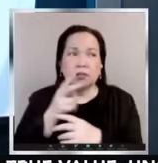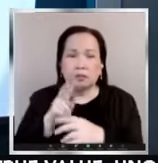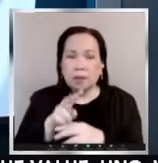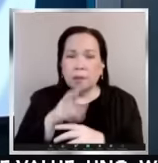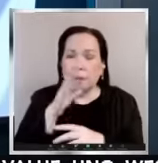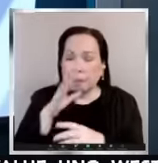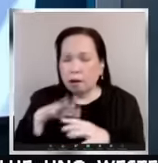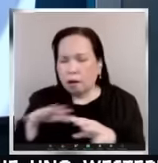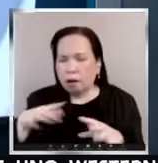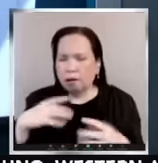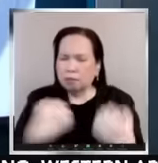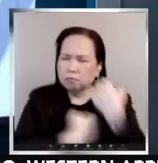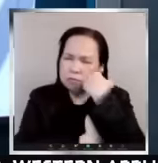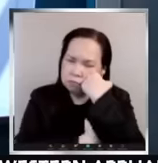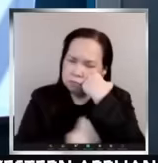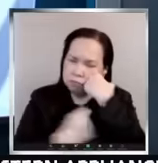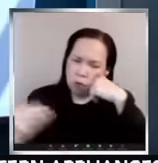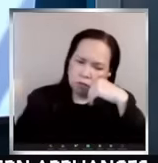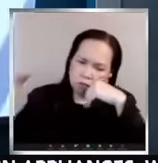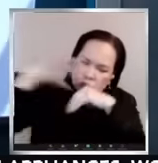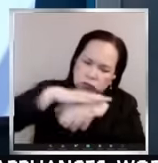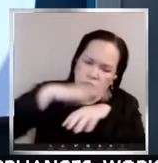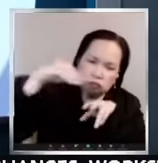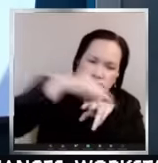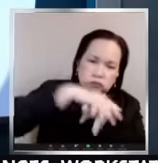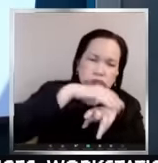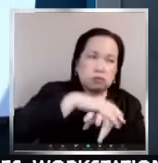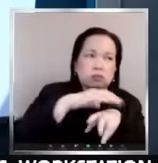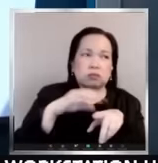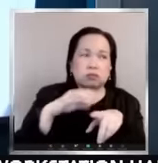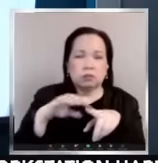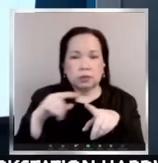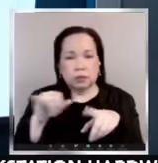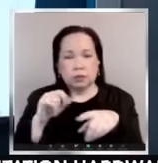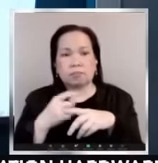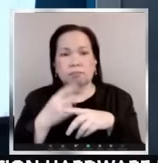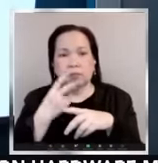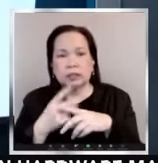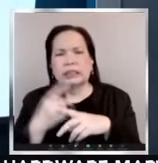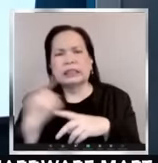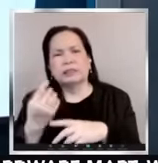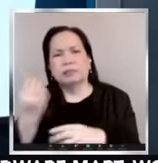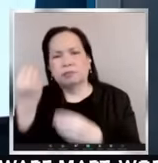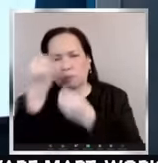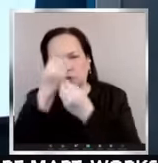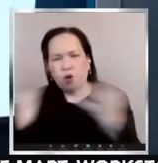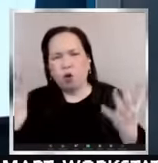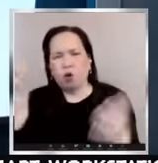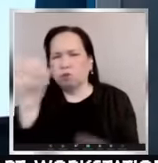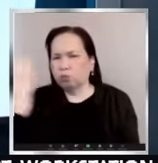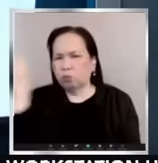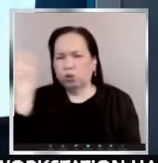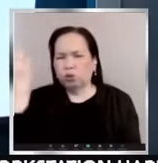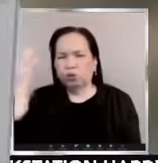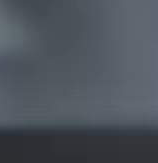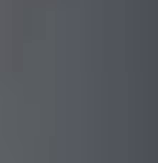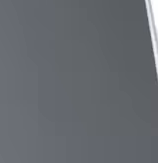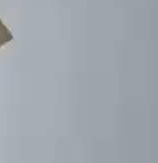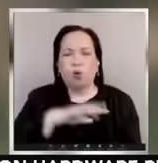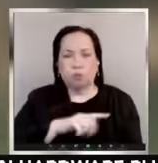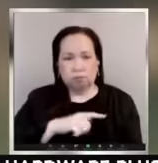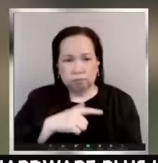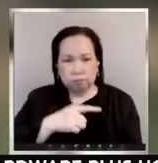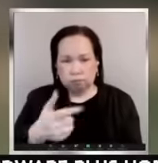sa mabundok na bahagi ng Glan Sarangari. Idineklara rin ang state of calamity sa bayan tunghayan sa aking pagtutok.